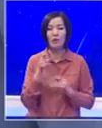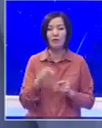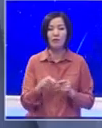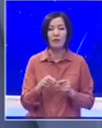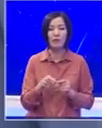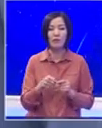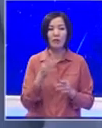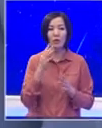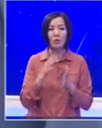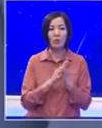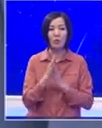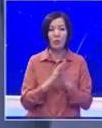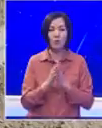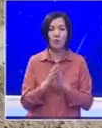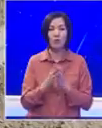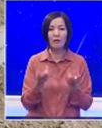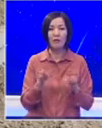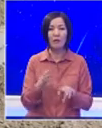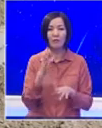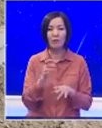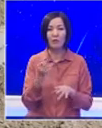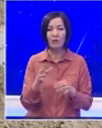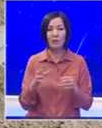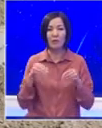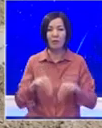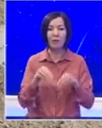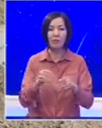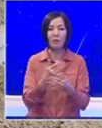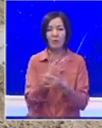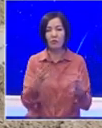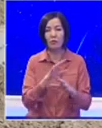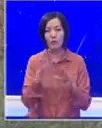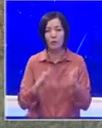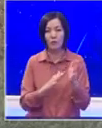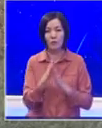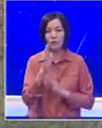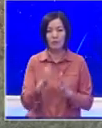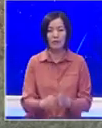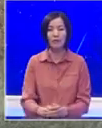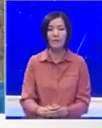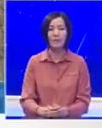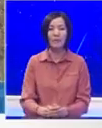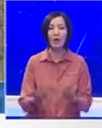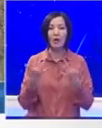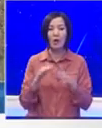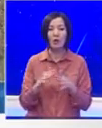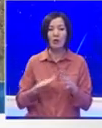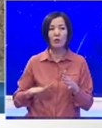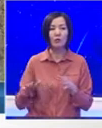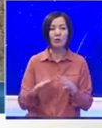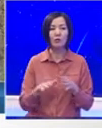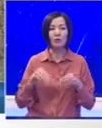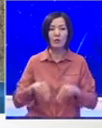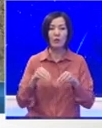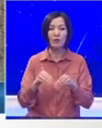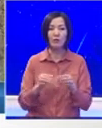гектарына көкөніс, ал қалған 500 гектарға бау-бақша өнімдері бапталмақ. Жетіген ауылдық округі өзі мына бақша өнімдері мен